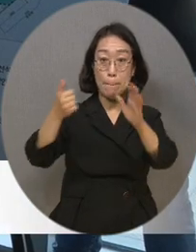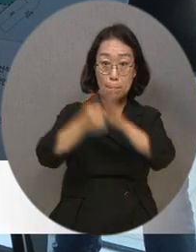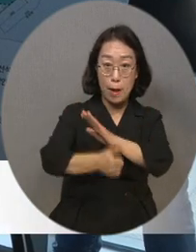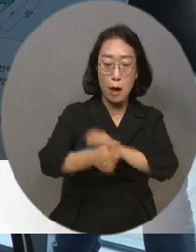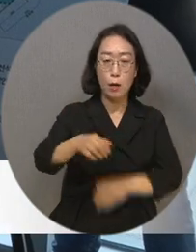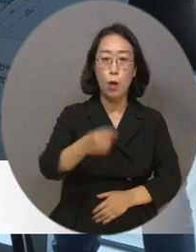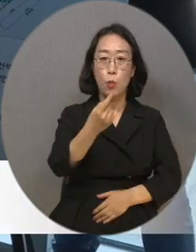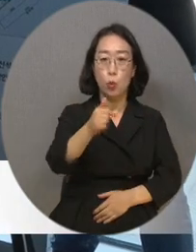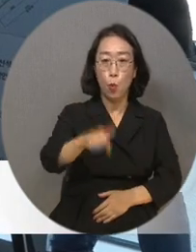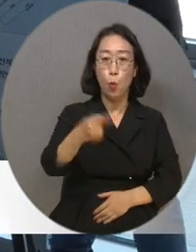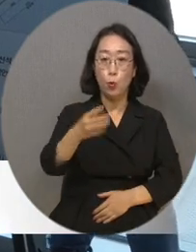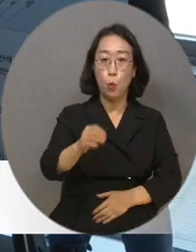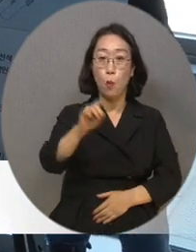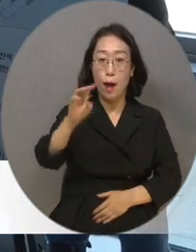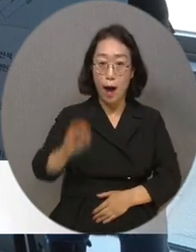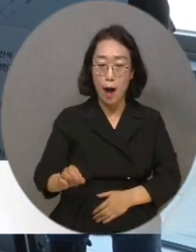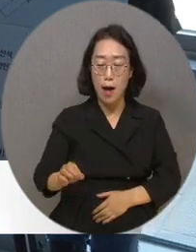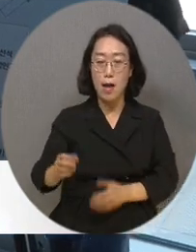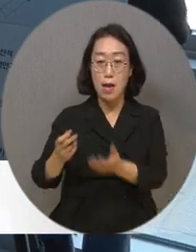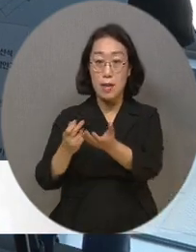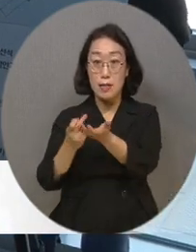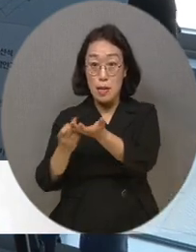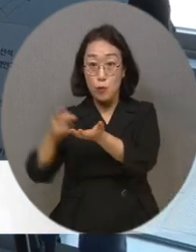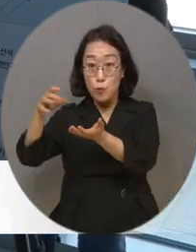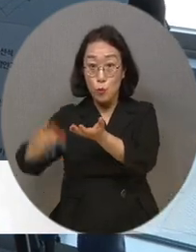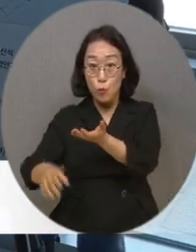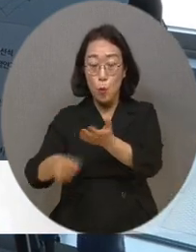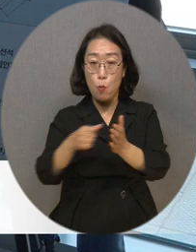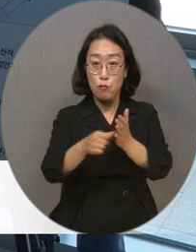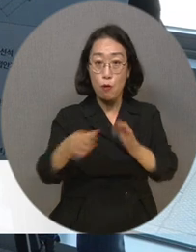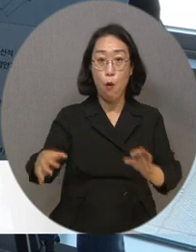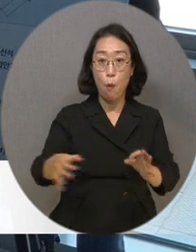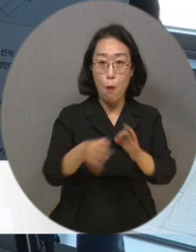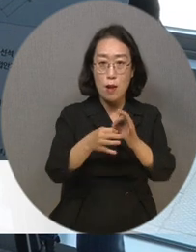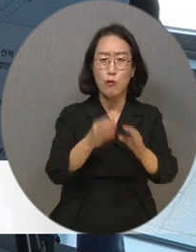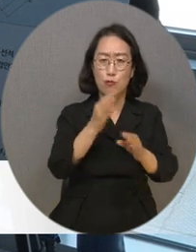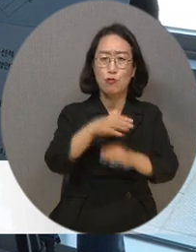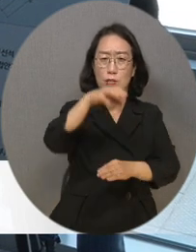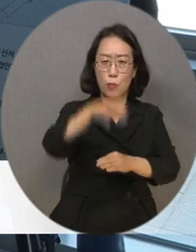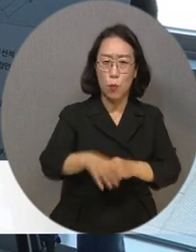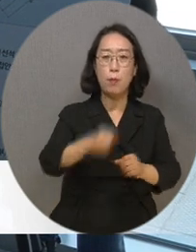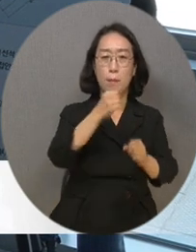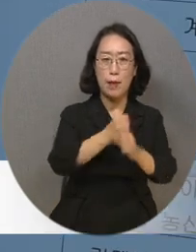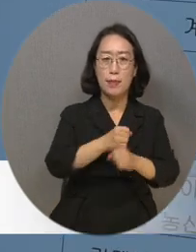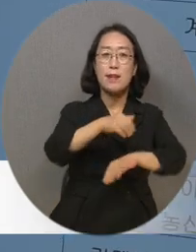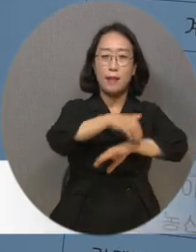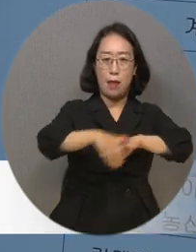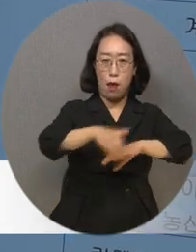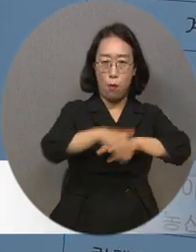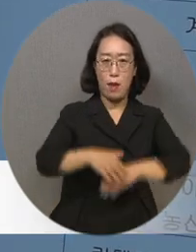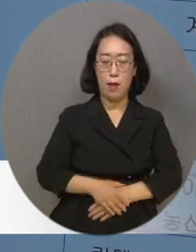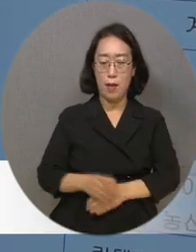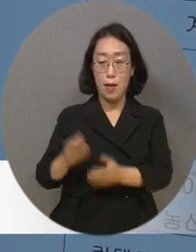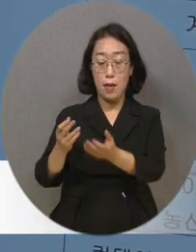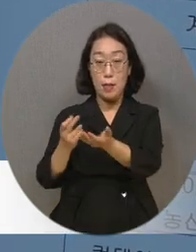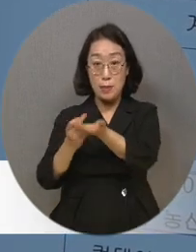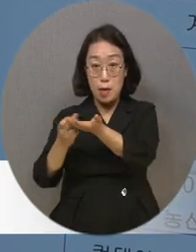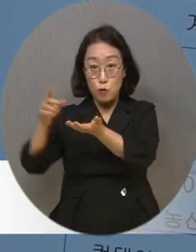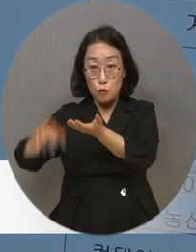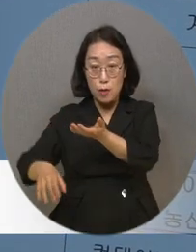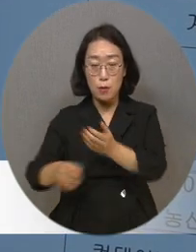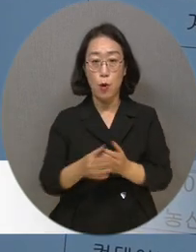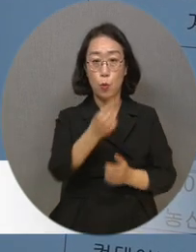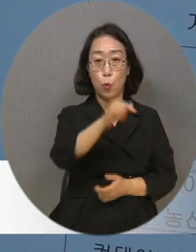녹동 신항을 제주 물류의 전진 기조로 키우겠다는 강한 의지를 밝혔습니다. 제주에서 녹동 신항을